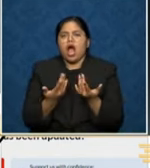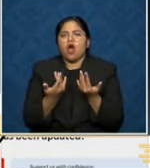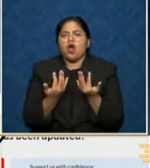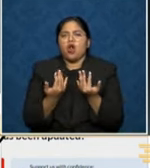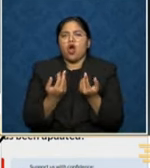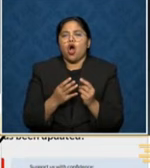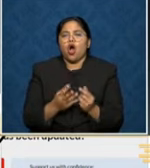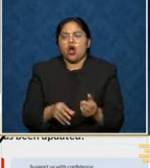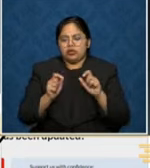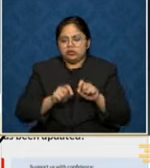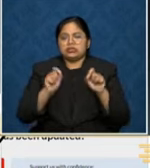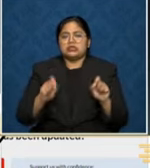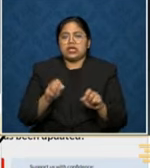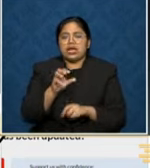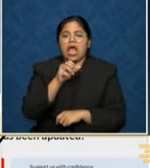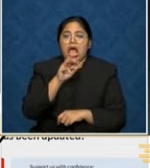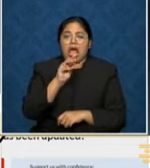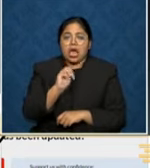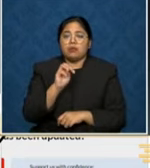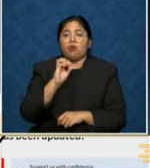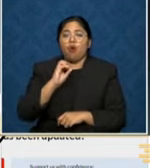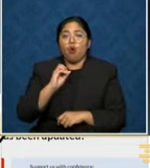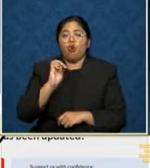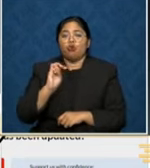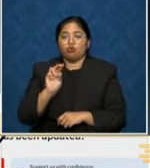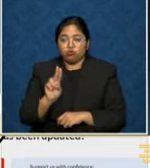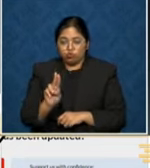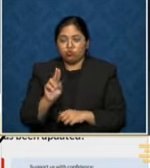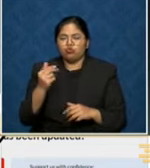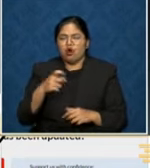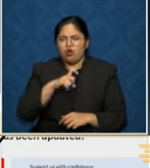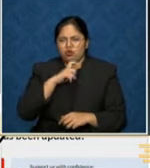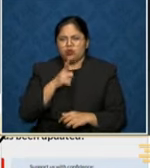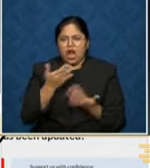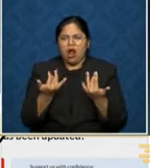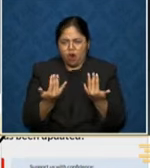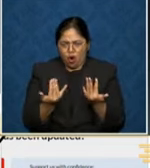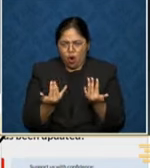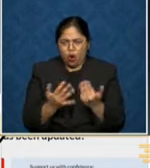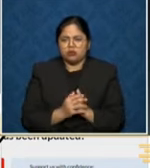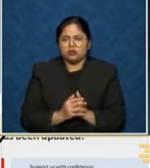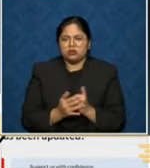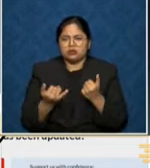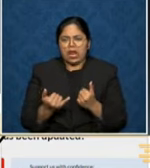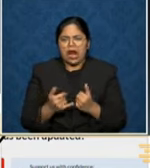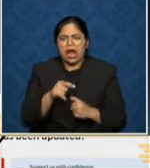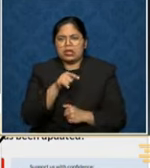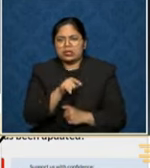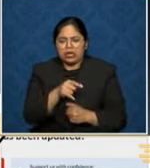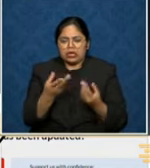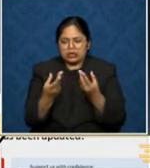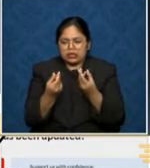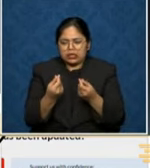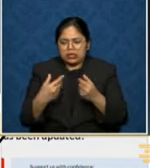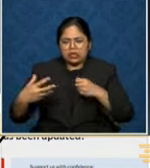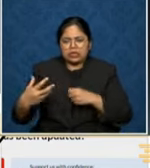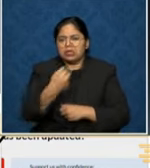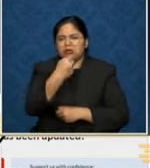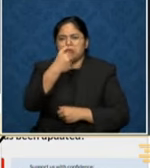ครับหลายท่านเข้าใจว่าเอ้ามันไม่ใช่กรรมสิทธิ์ที่ดินยึดก็ไม่ได้ทำยังไงมัน